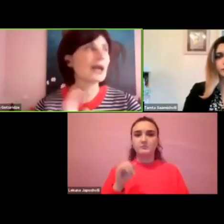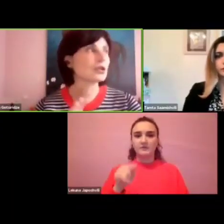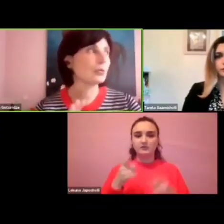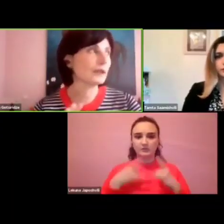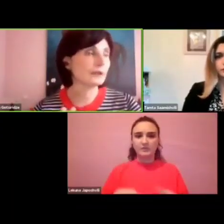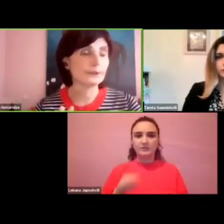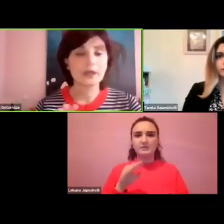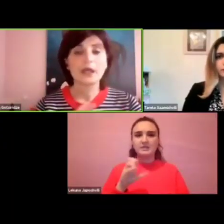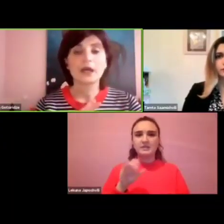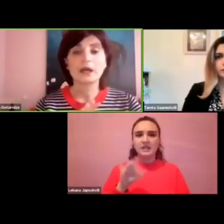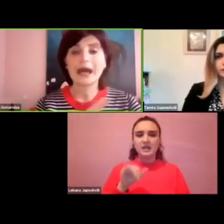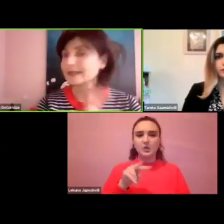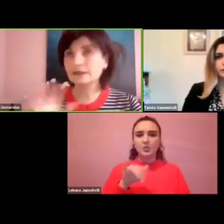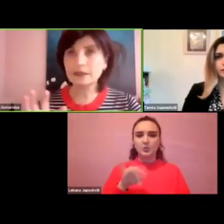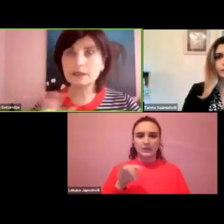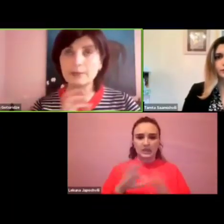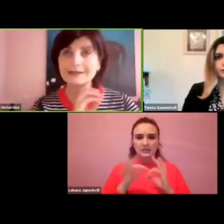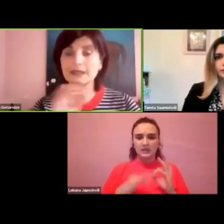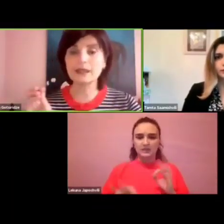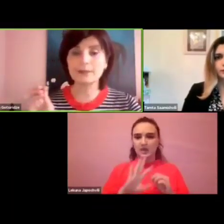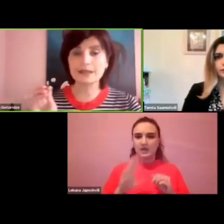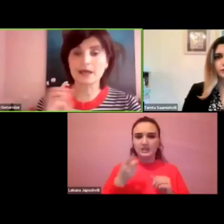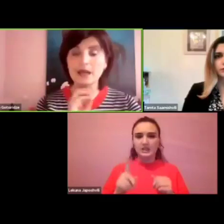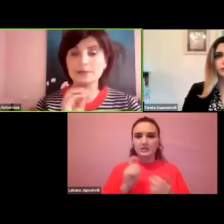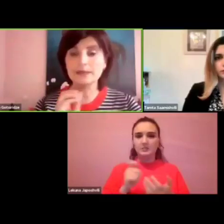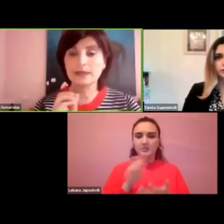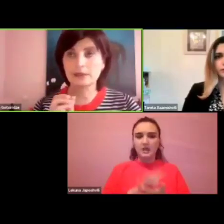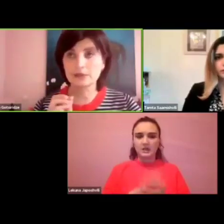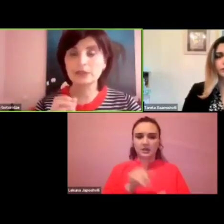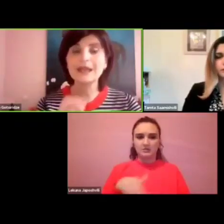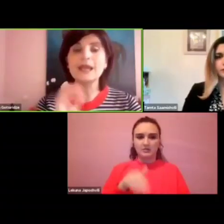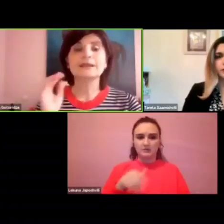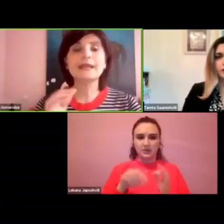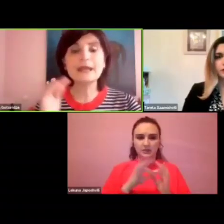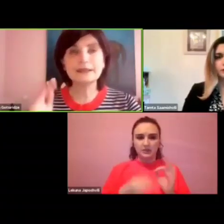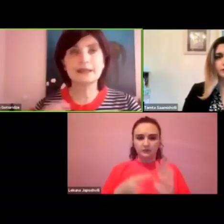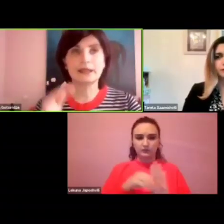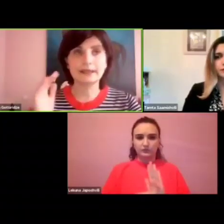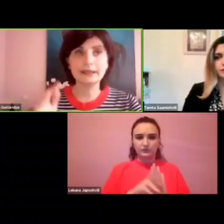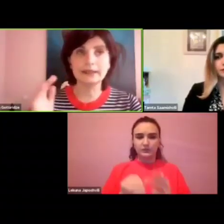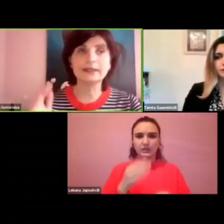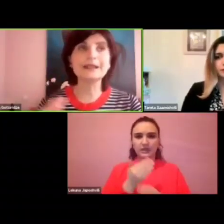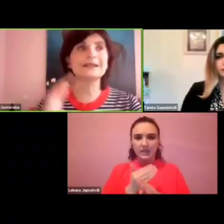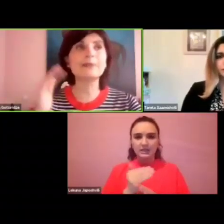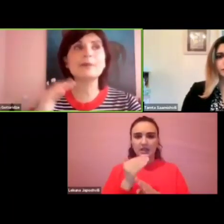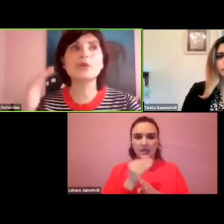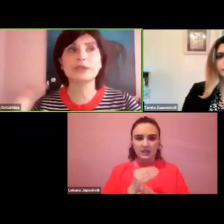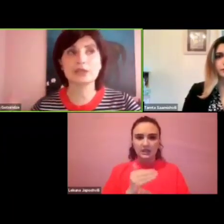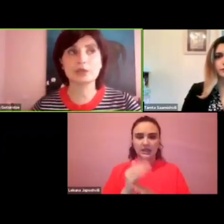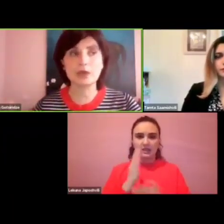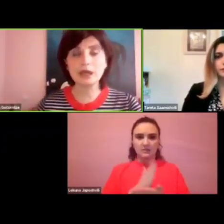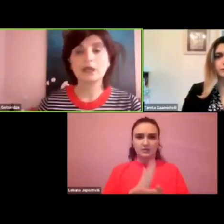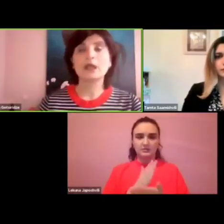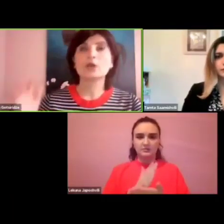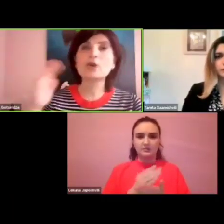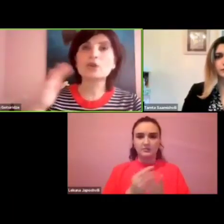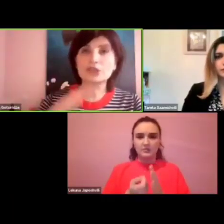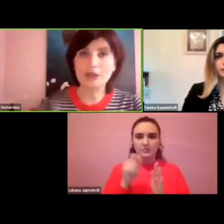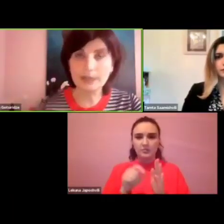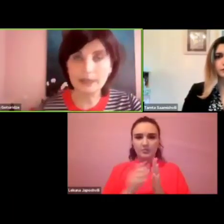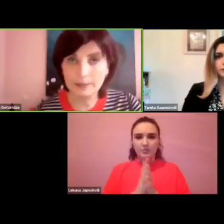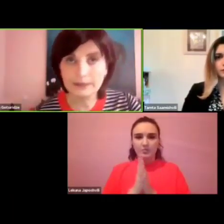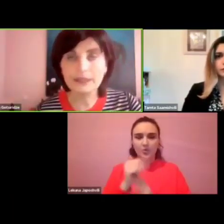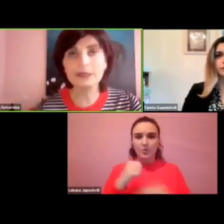შევთანხმდეთ, ახალშობილი. არც ერთი ბაქტერია მას არ აქვს მის ნაწლავში და ნელ-ნელა ხდება მოთესვა